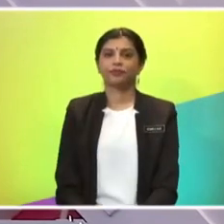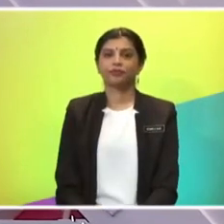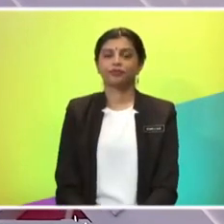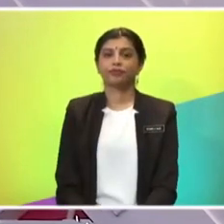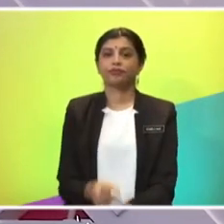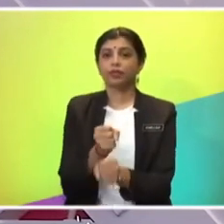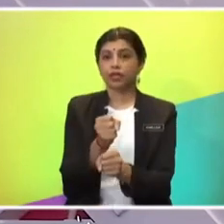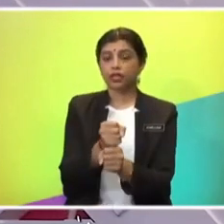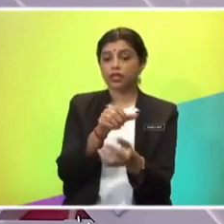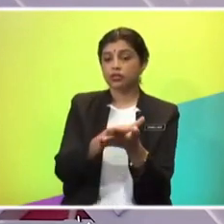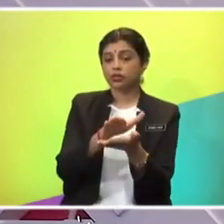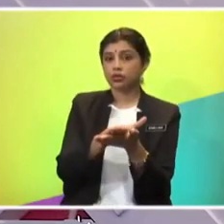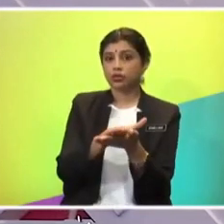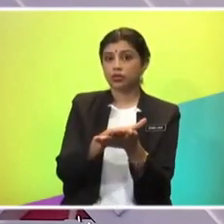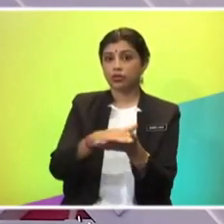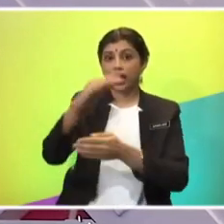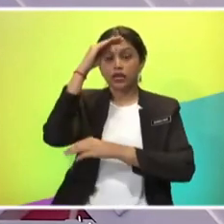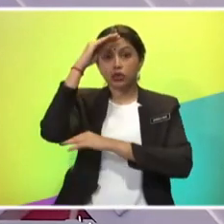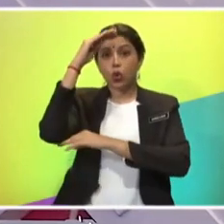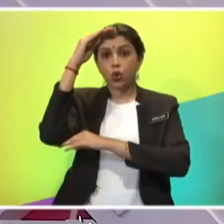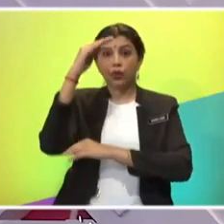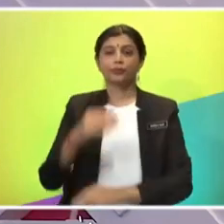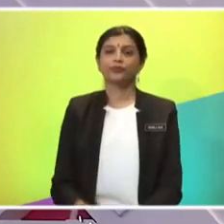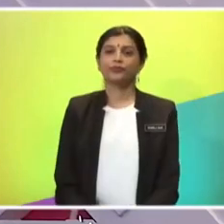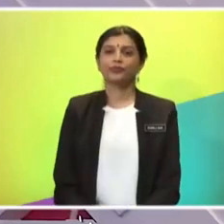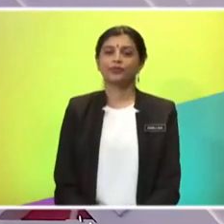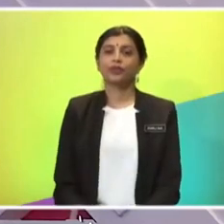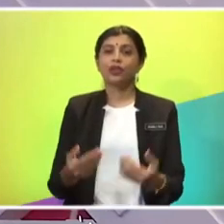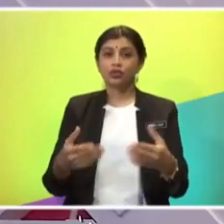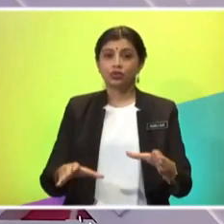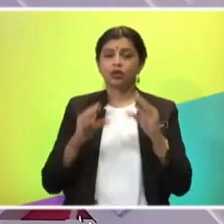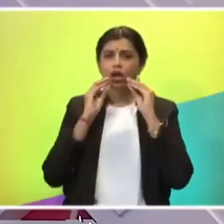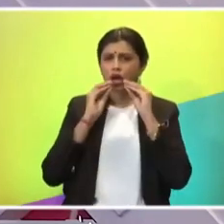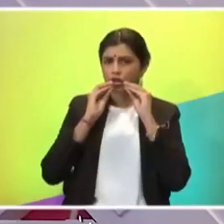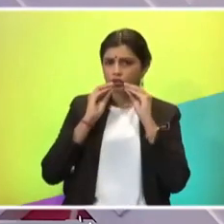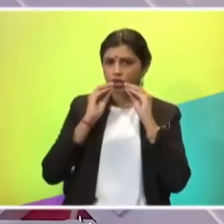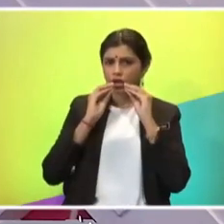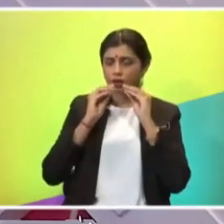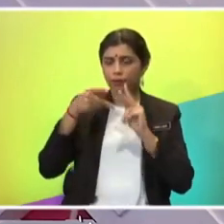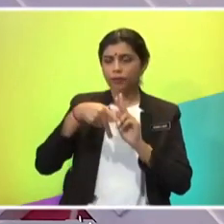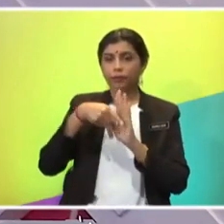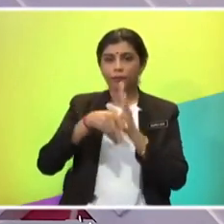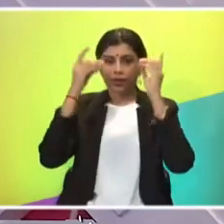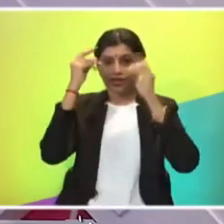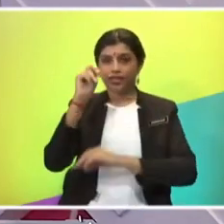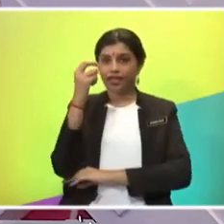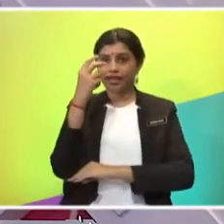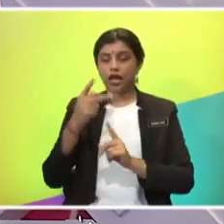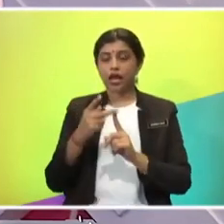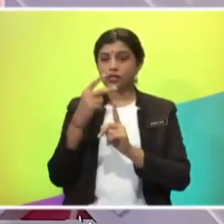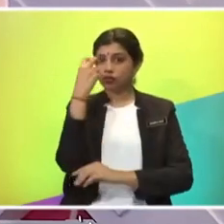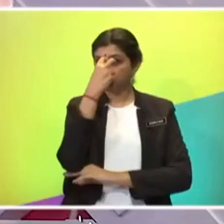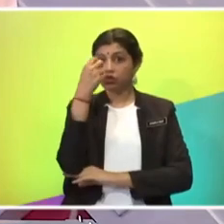SK Bandar Batu Pahat Johor dan telah berkhidmat sebagai guru pendidikan khas masalah penglihatan selama 10